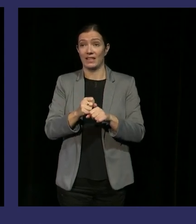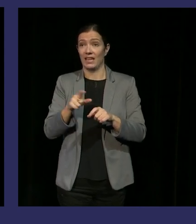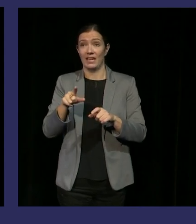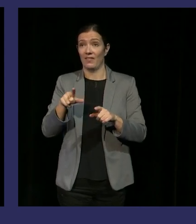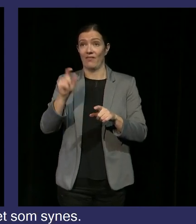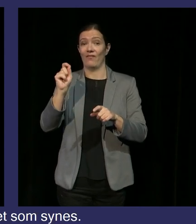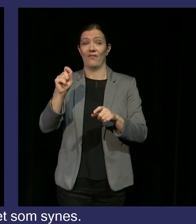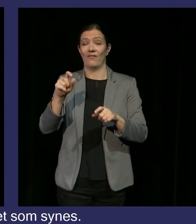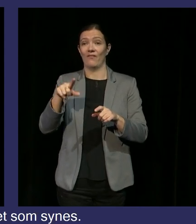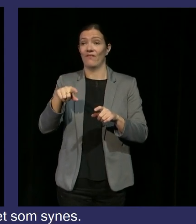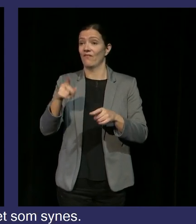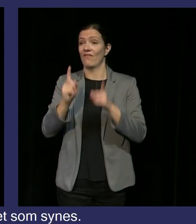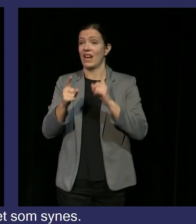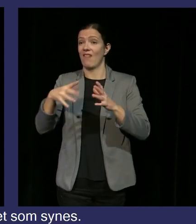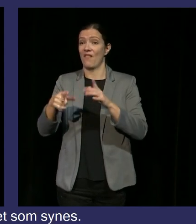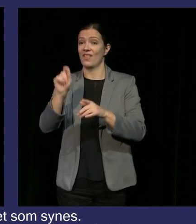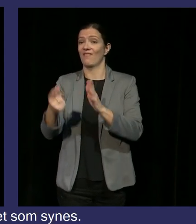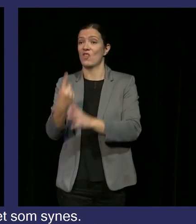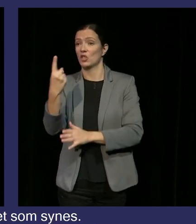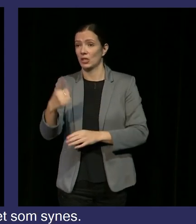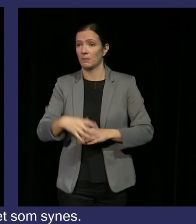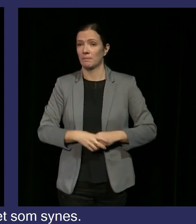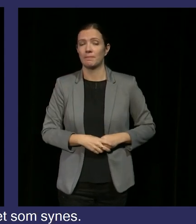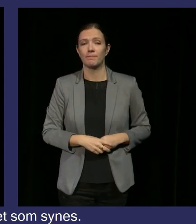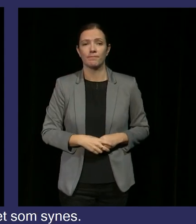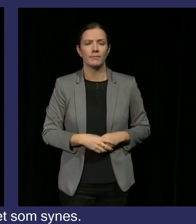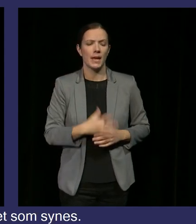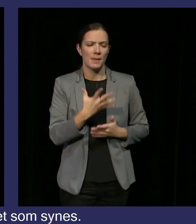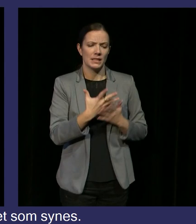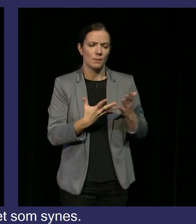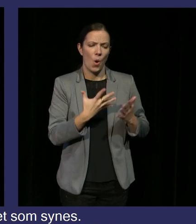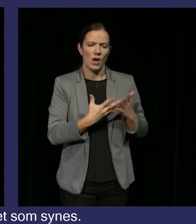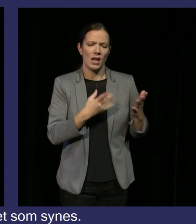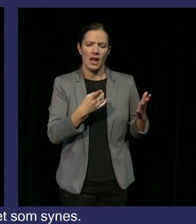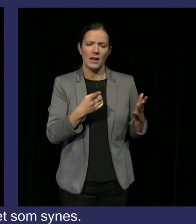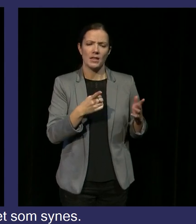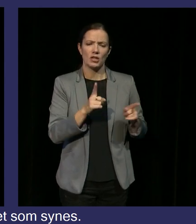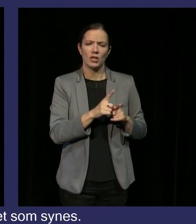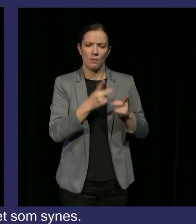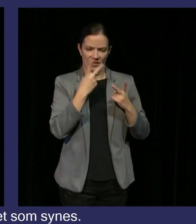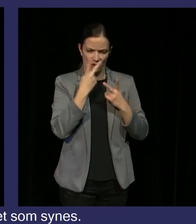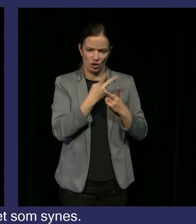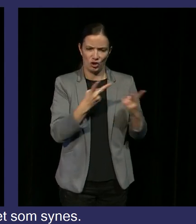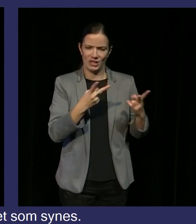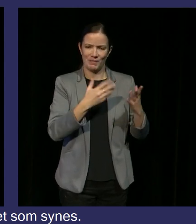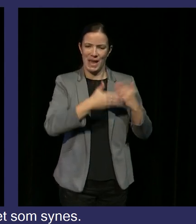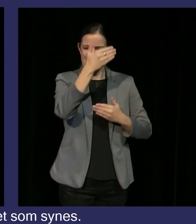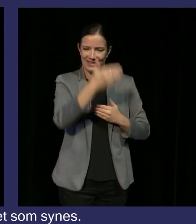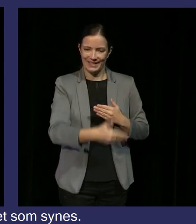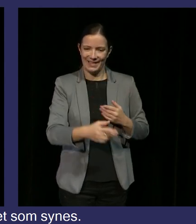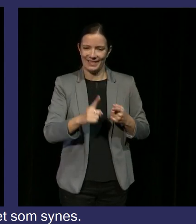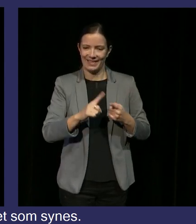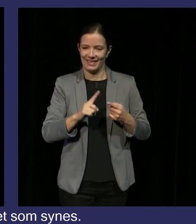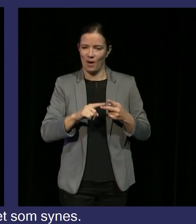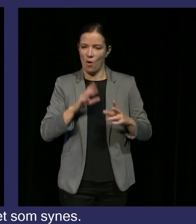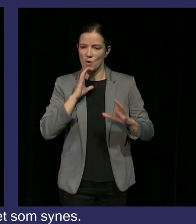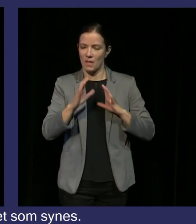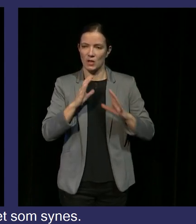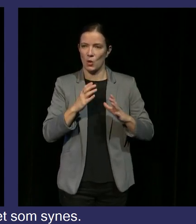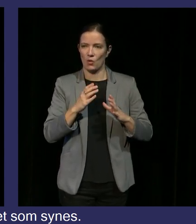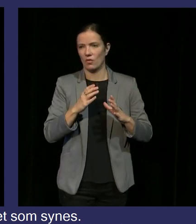først. Det språket, nå snakker vi jo egentlig om det språket som synes på nettsider og i